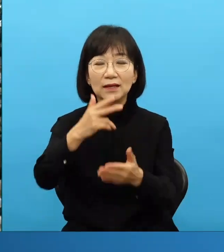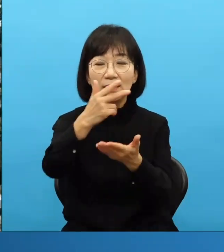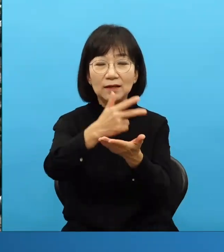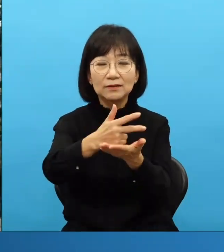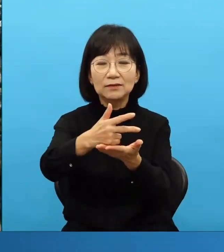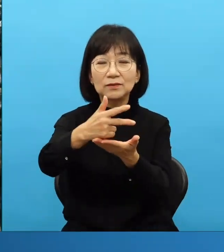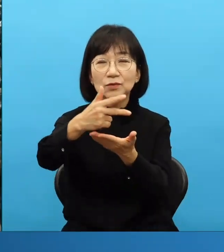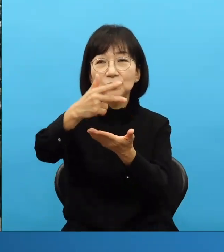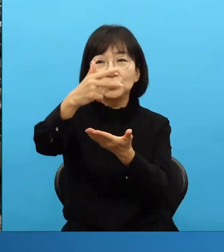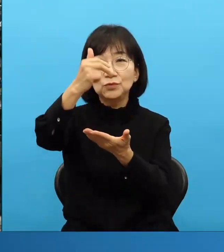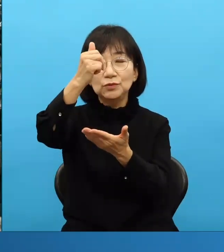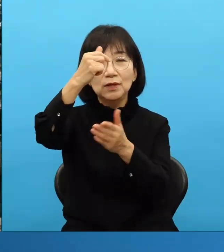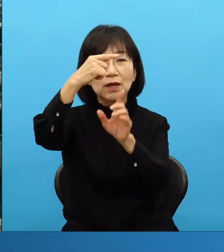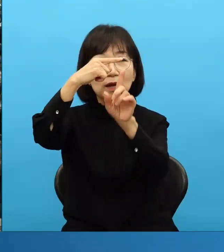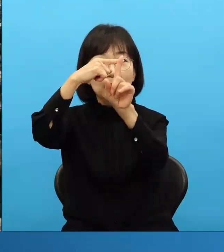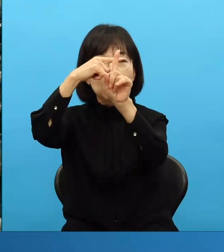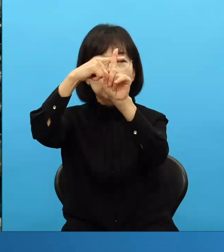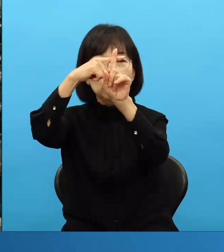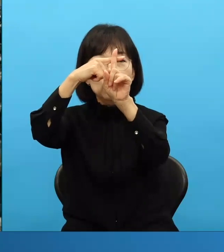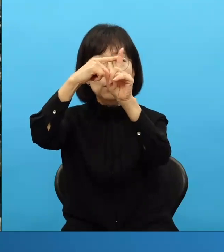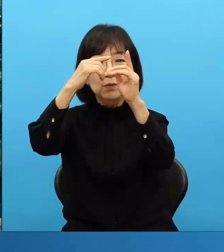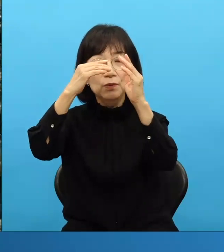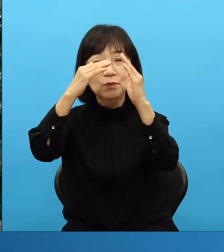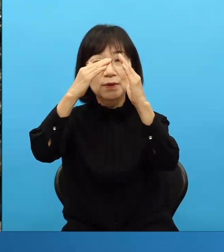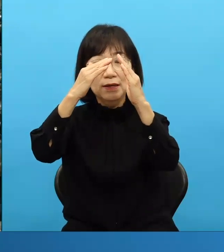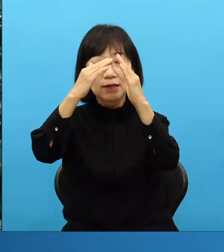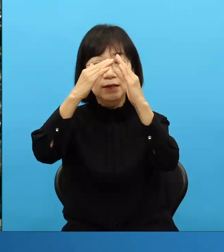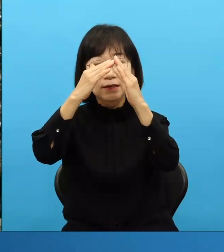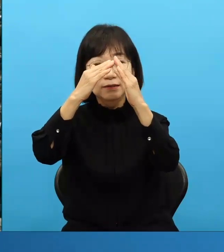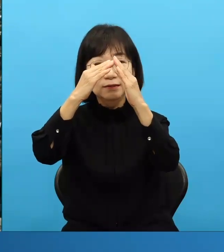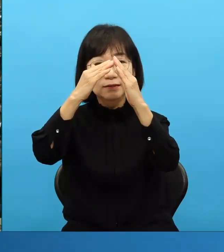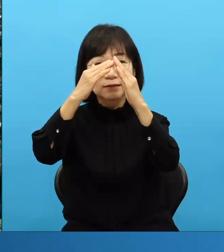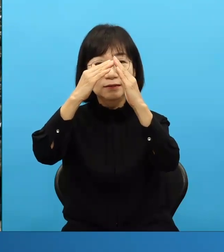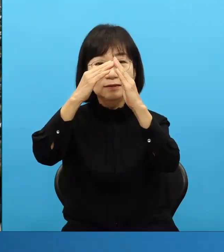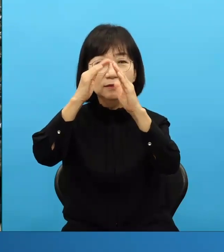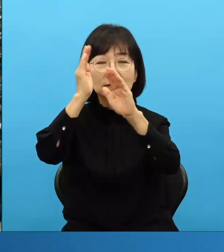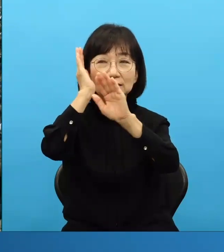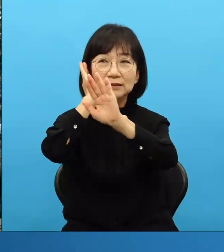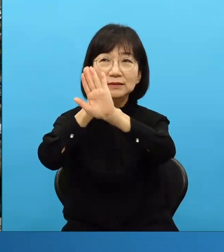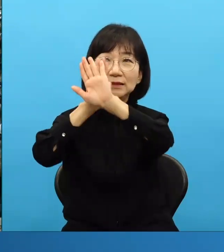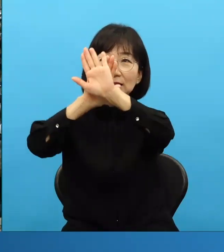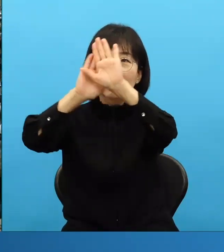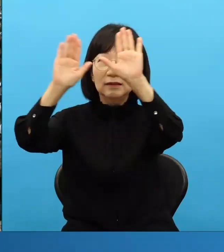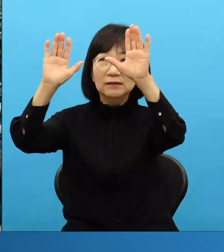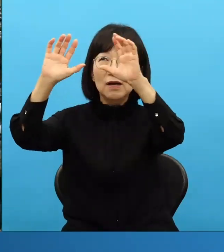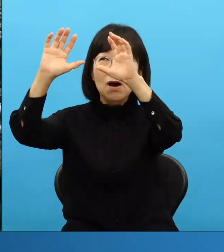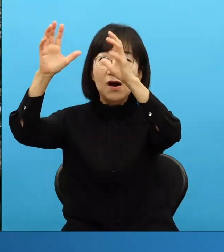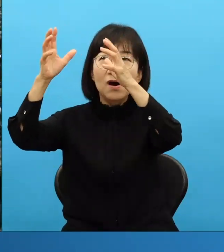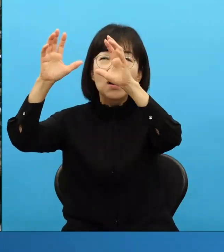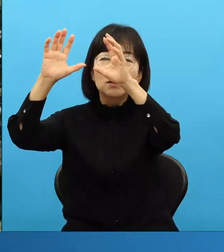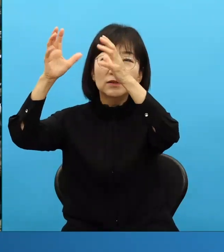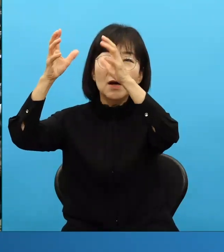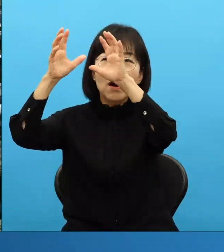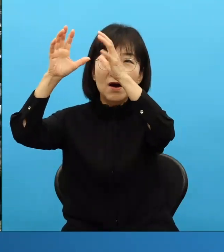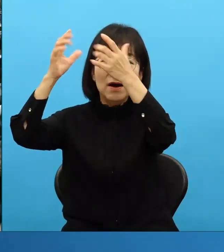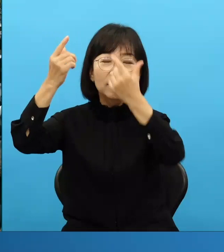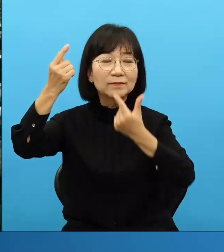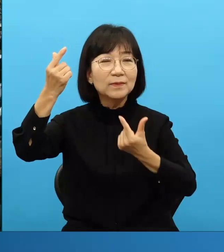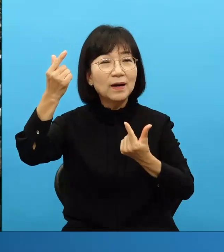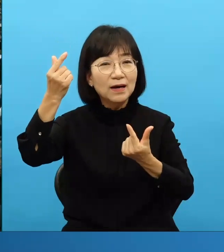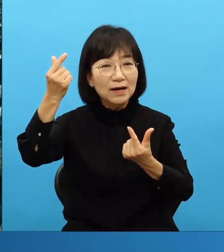내 주의 교회는 전